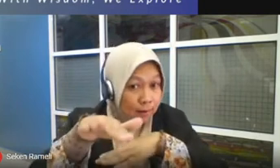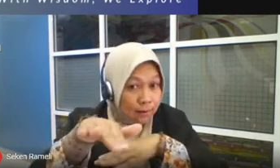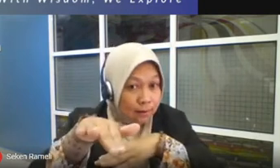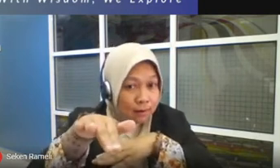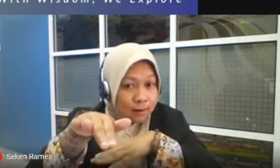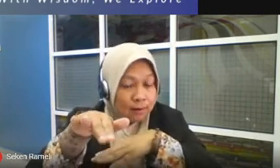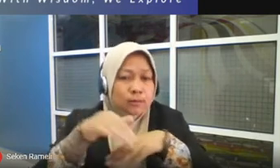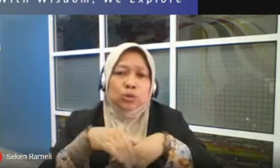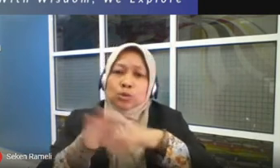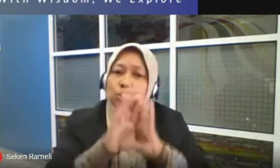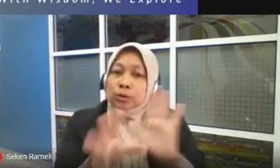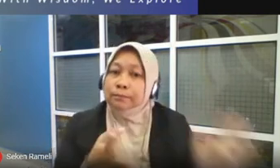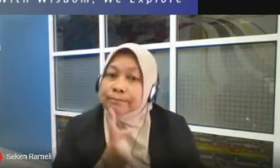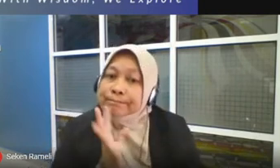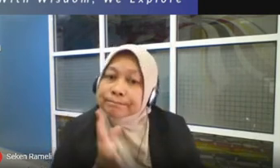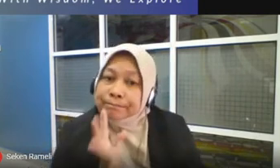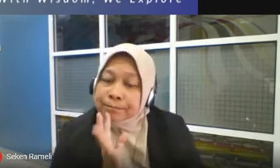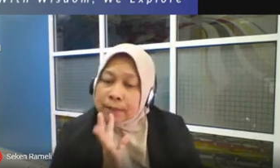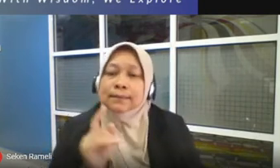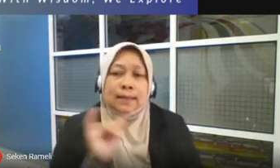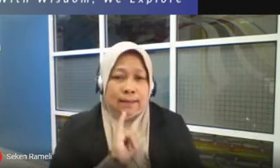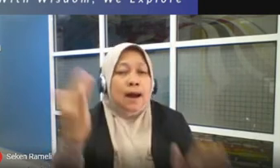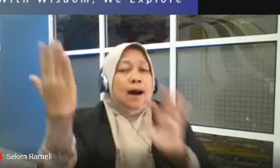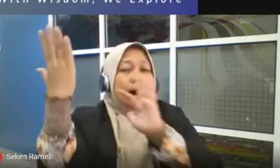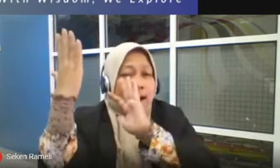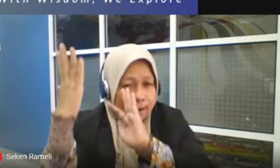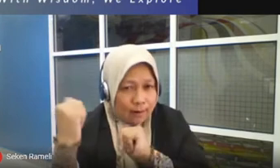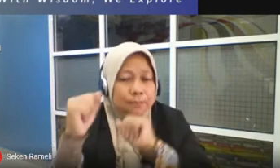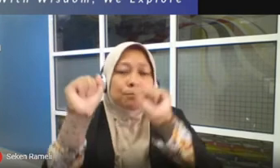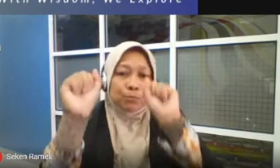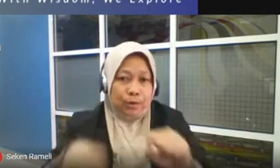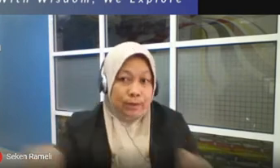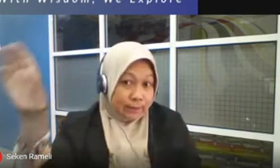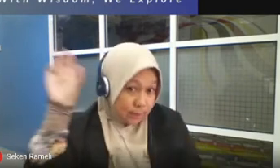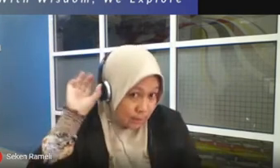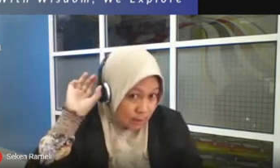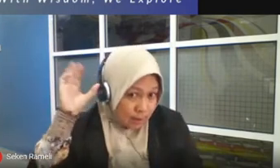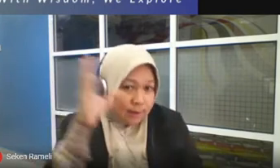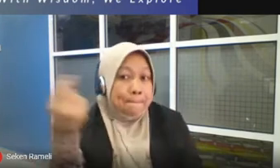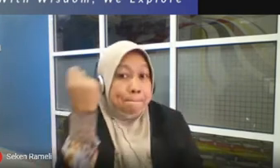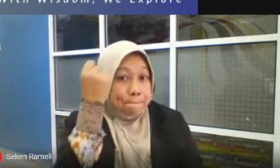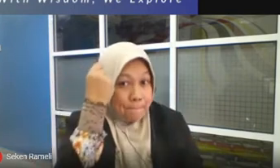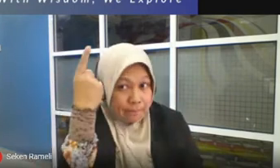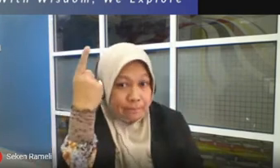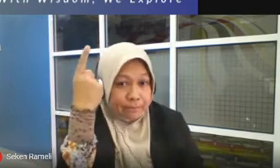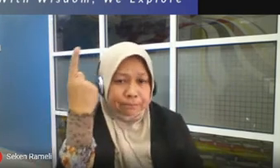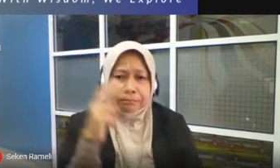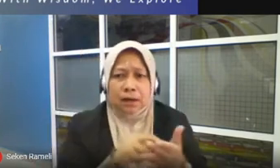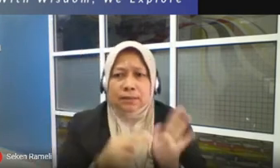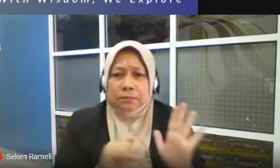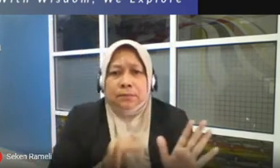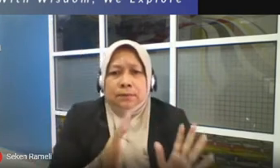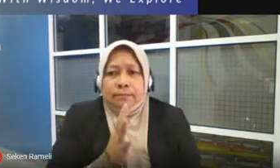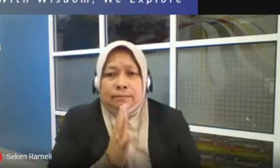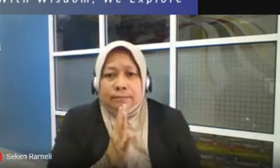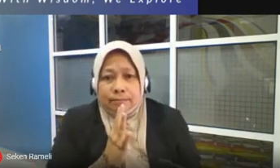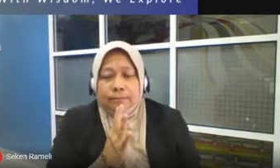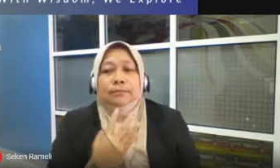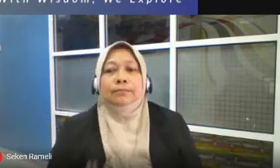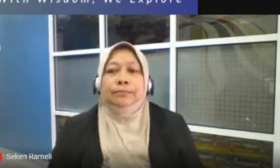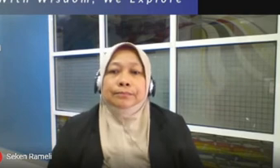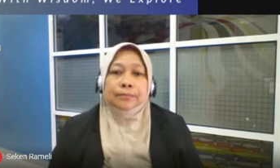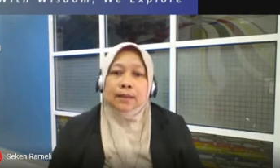sesuatu dalam bentuk lisan, saya harap penonton-penonton semua dengar dan memahami apa yang cuba saya sampaikan.